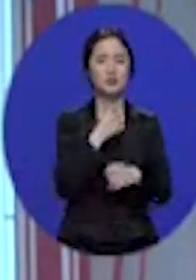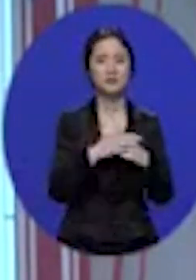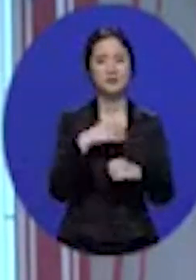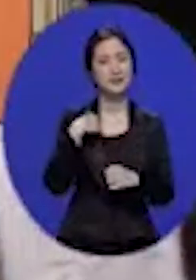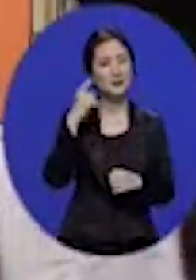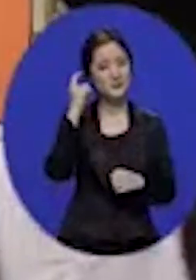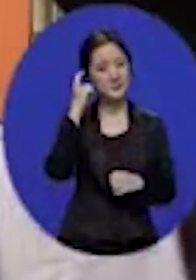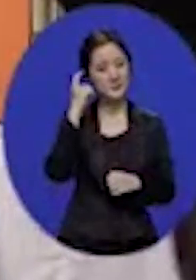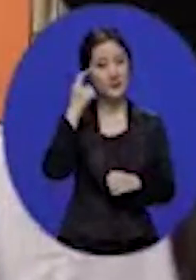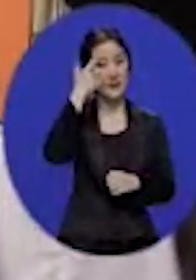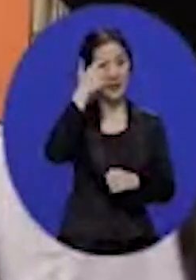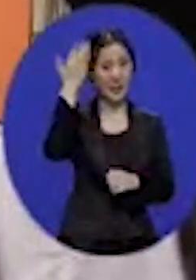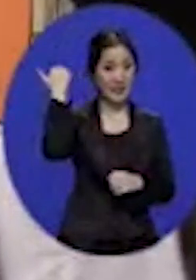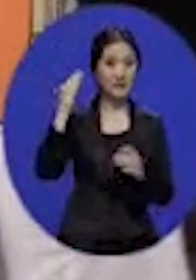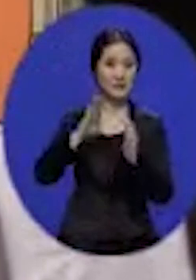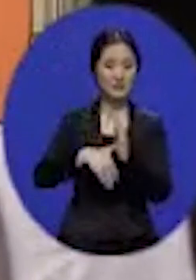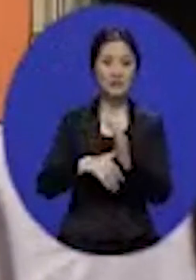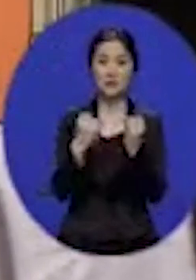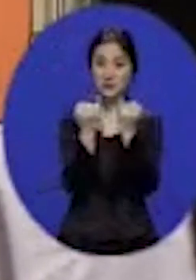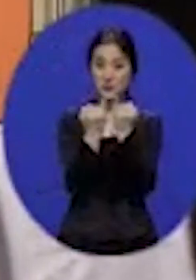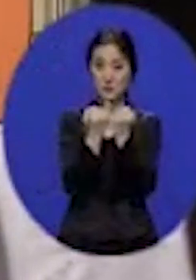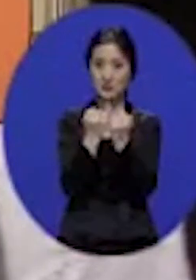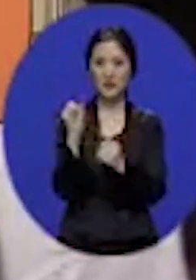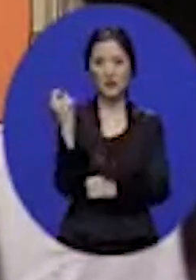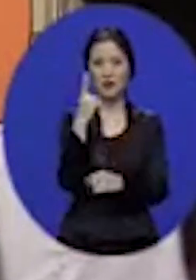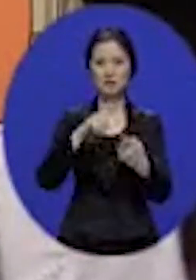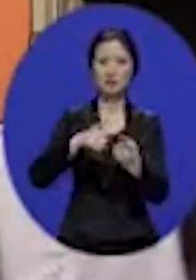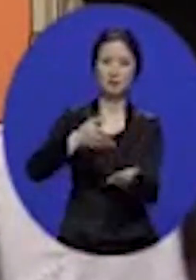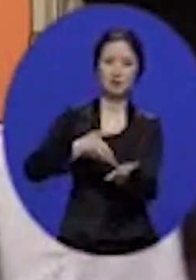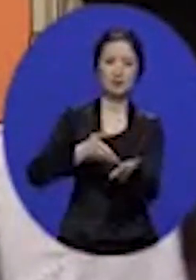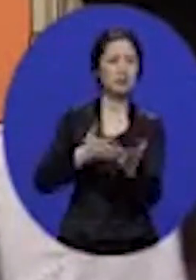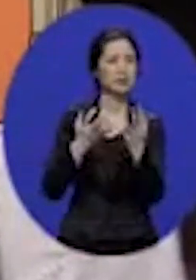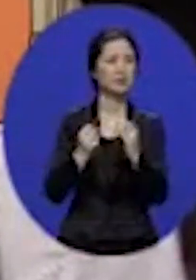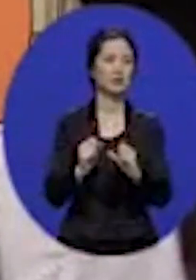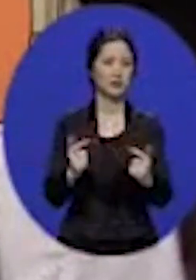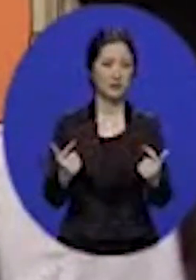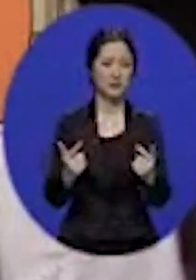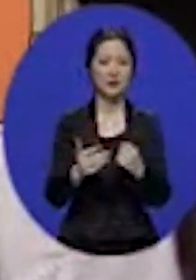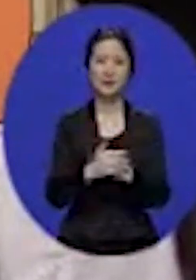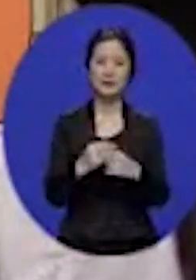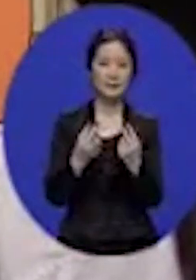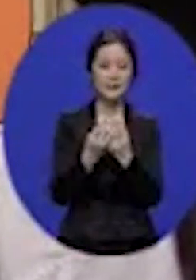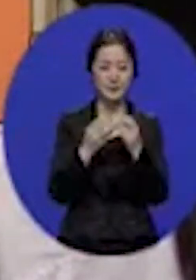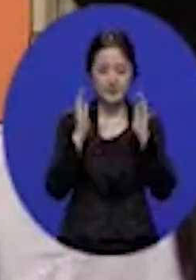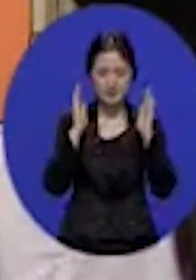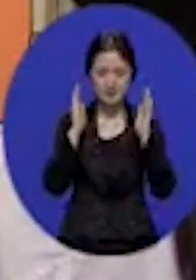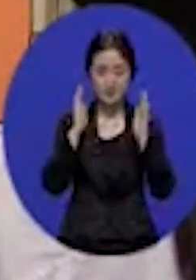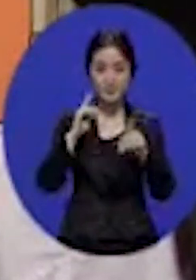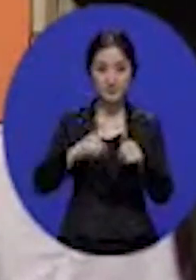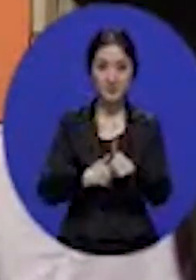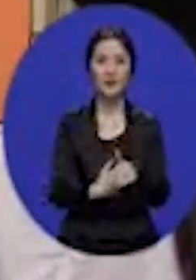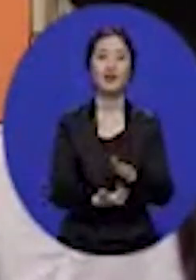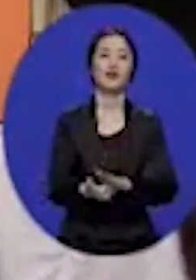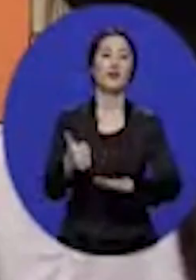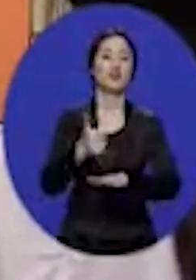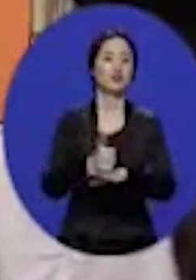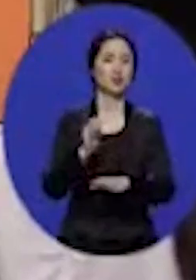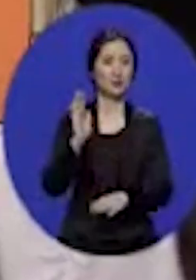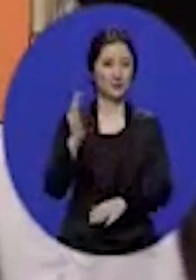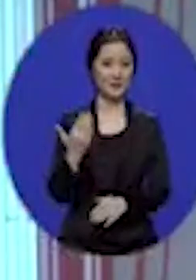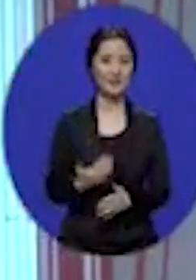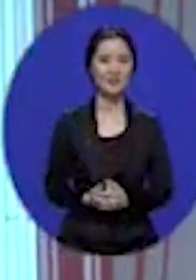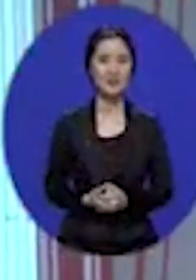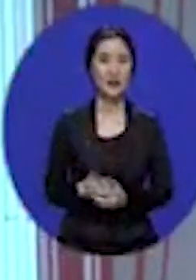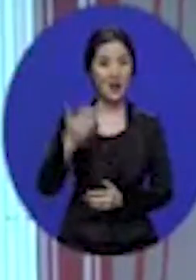하는 경우가 없었거든요. 근데 그 막 그 고시 공부하듯이 공부를 해서 또 야구 캐스터가 됐어요.